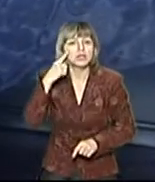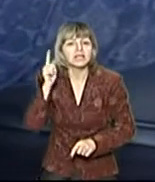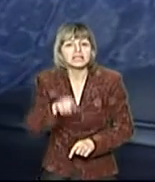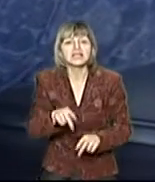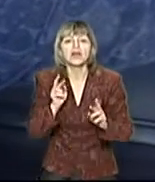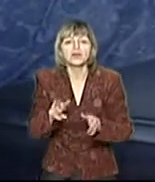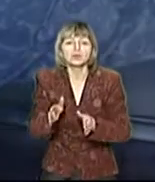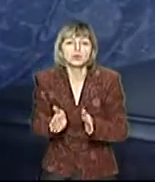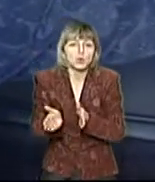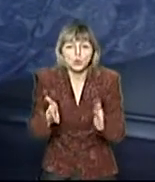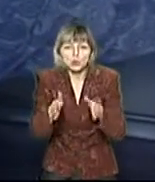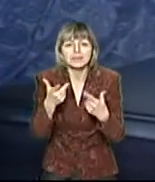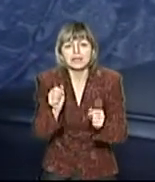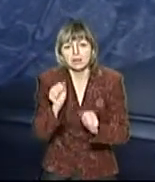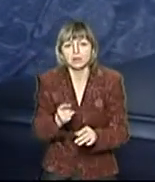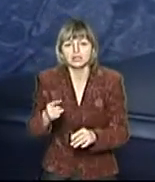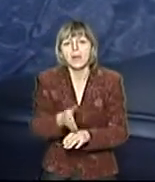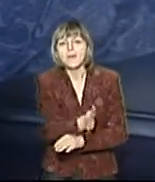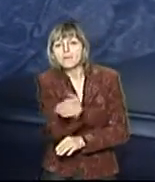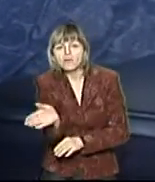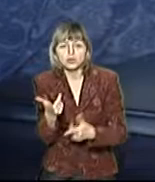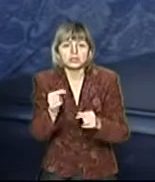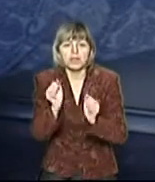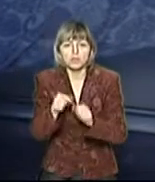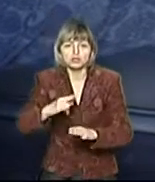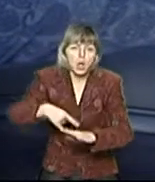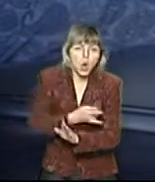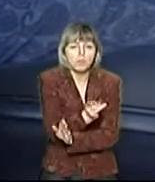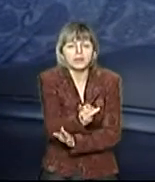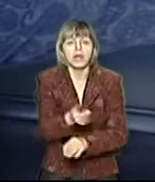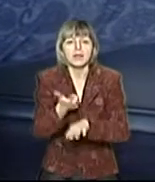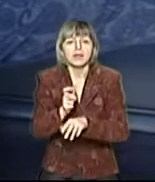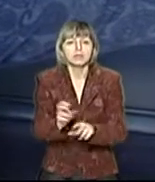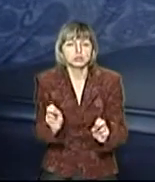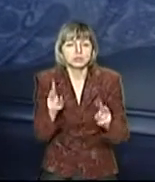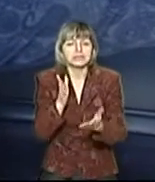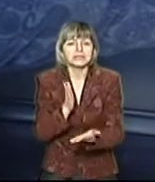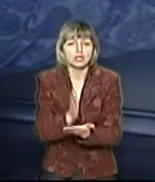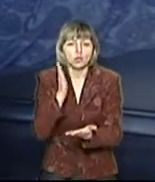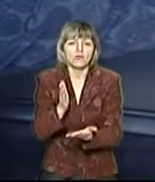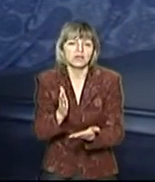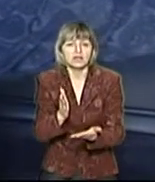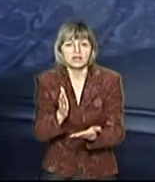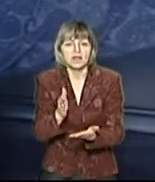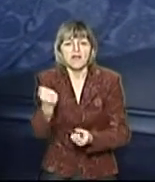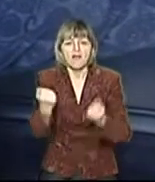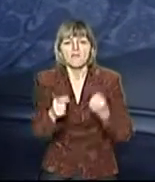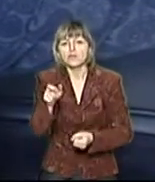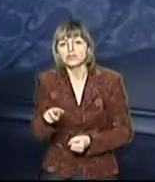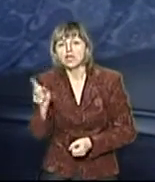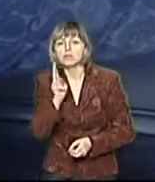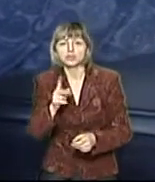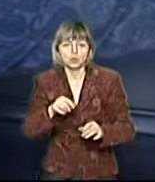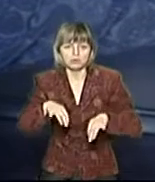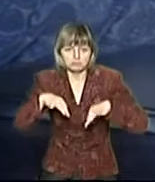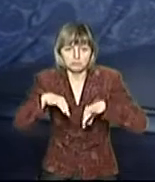пам'ять дорогу, повороти, де можна обганяти, де це небезпечно. А найбільшу загрозу це становить водіям, які приїжджають вперше або дуже